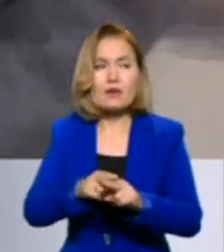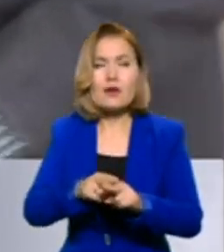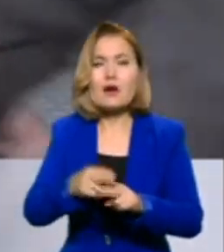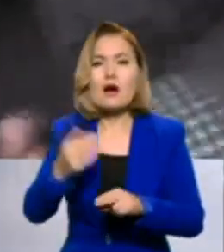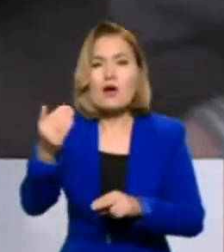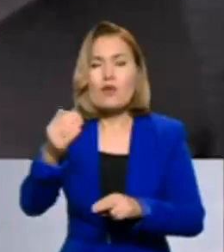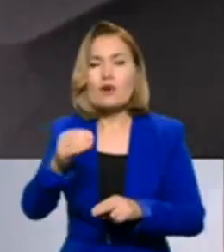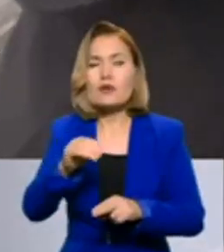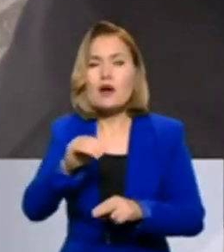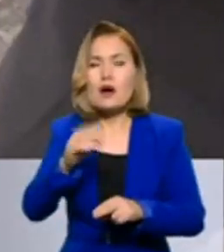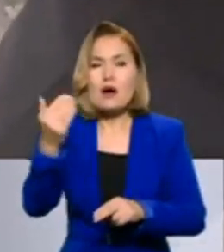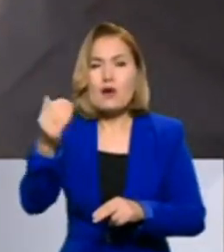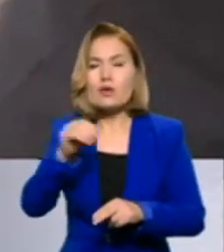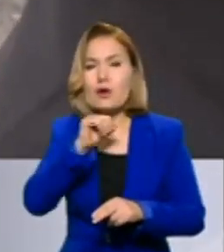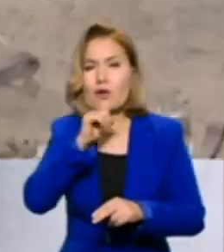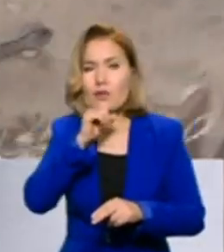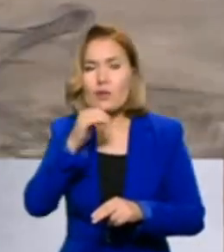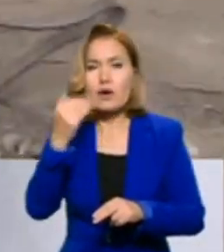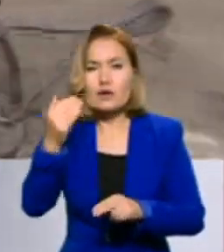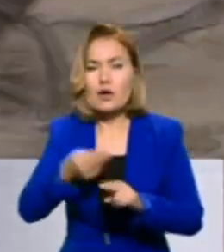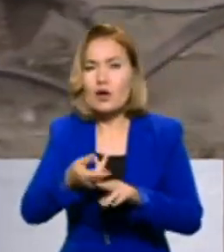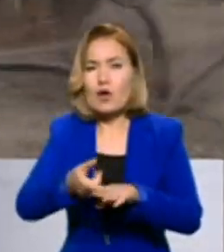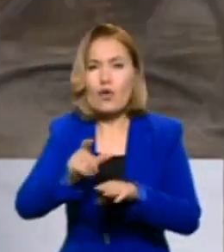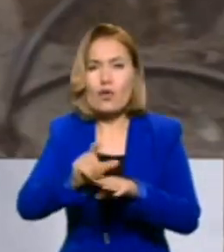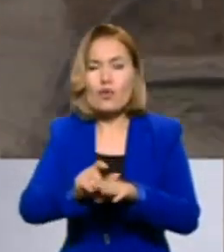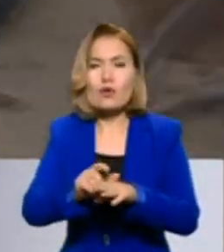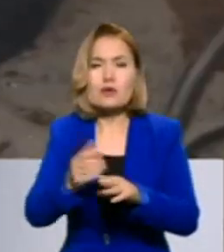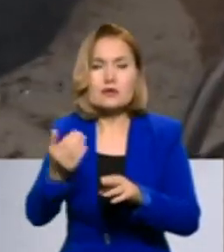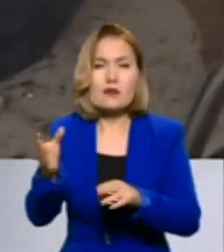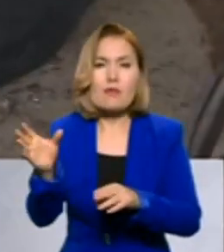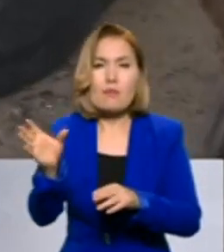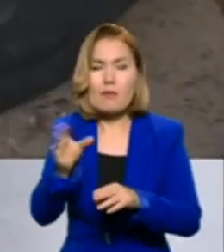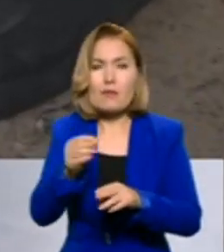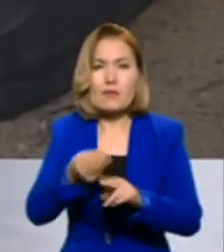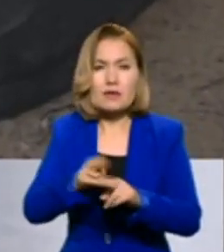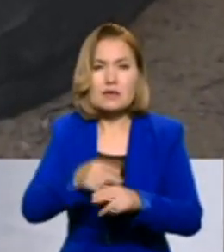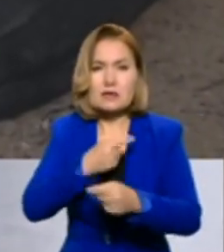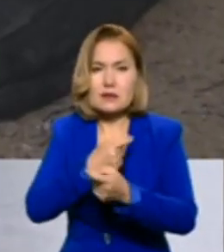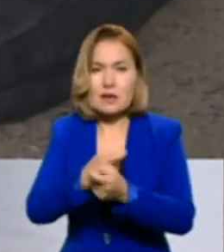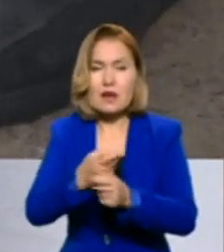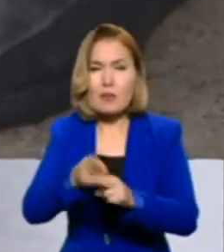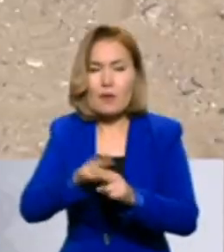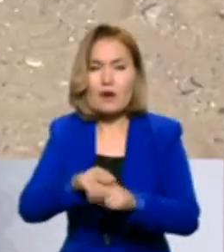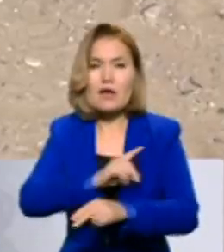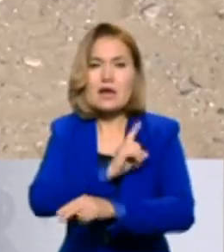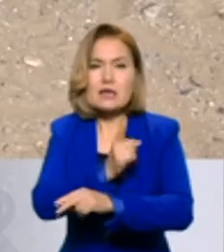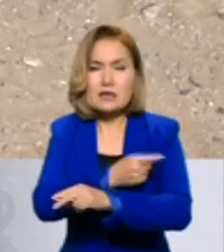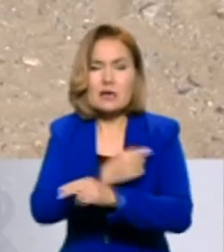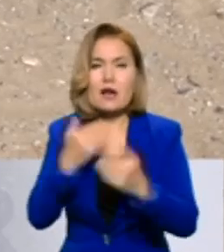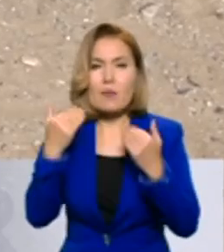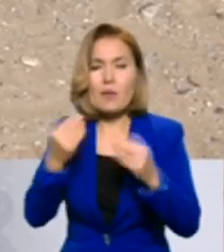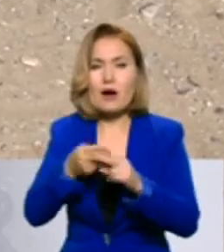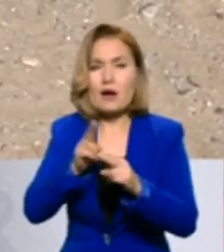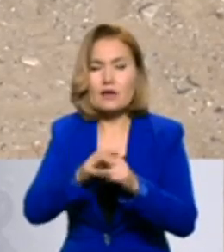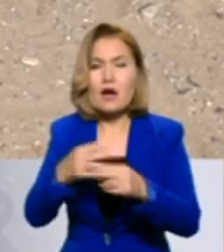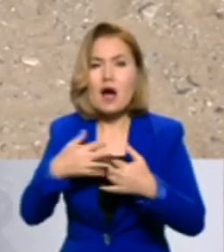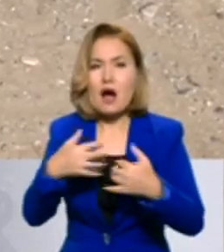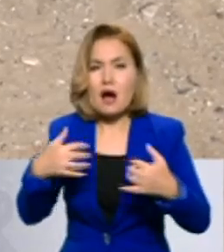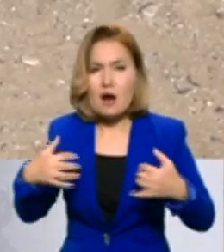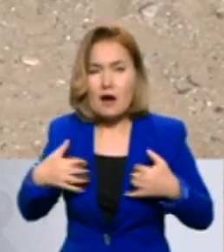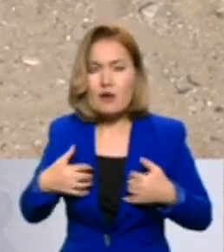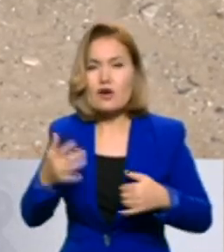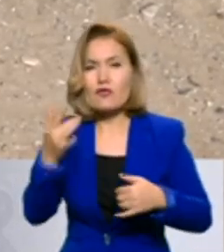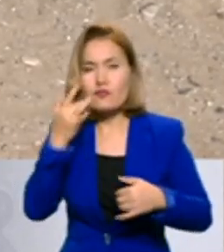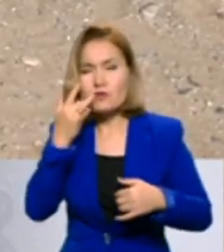Алдаберді ақсақалдың қақпан құруға келгенде қолы епті әрі шымыр. Әлі де қажыр қайраты қайтпаған қария аңға шықса бос